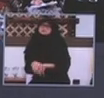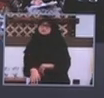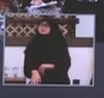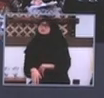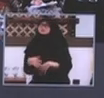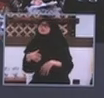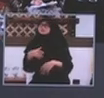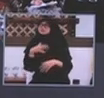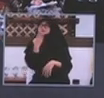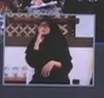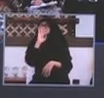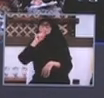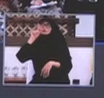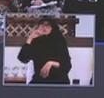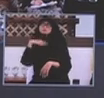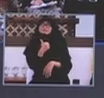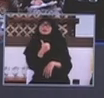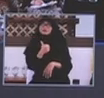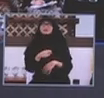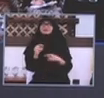sanggup, Pak. Ya wes ora masalah.